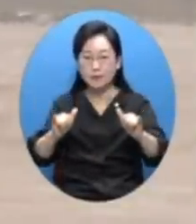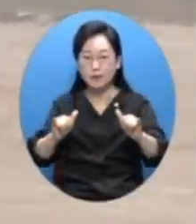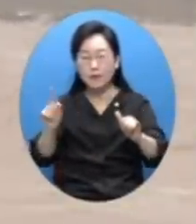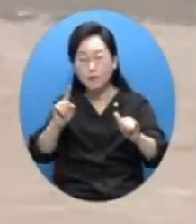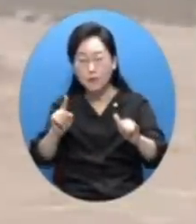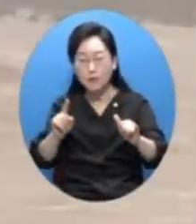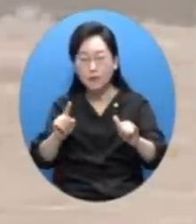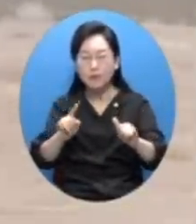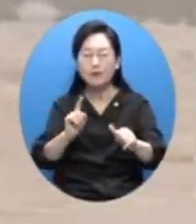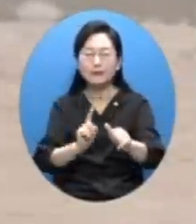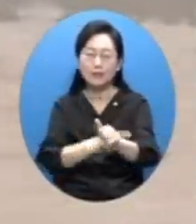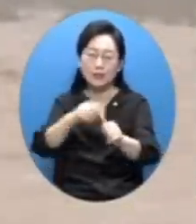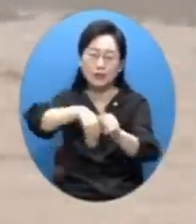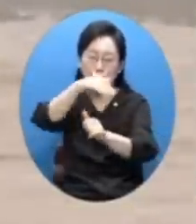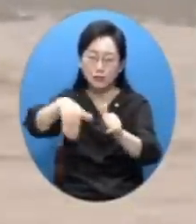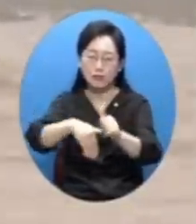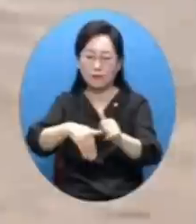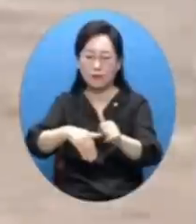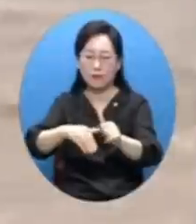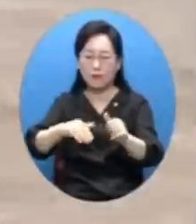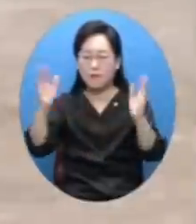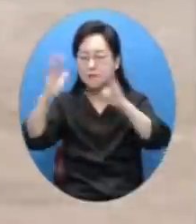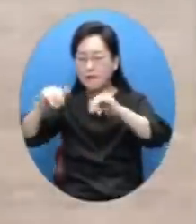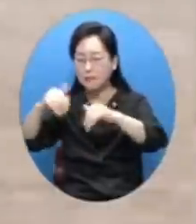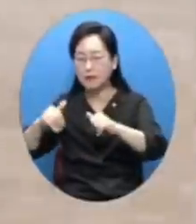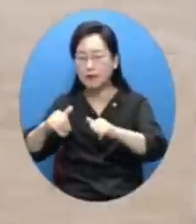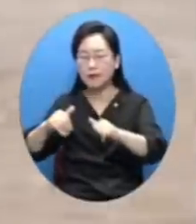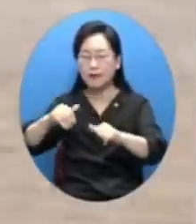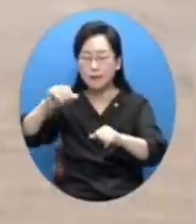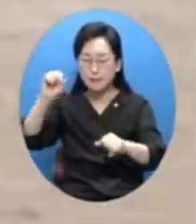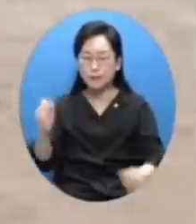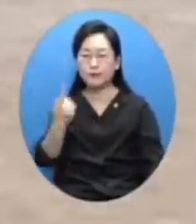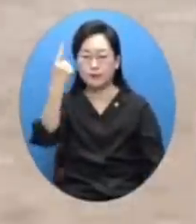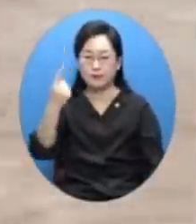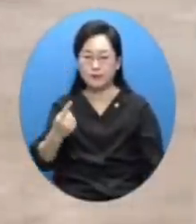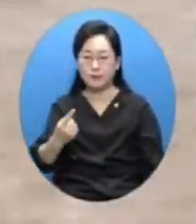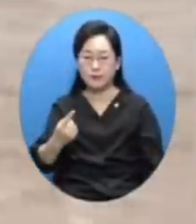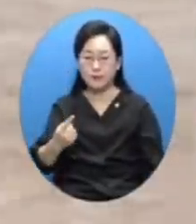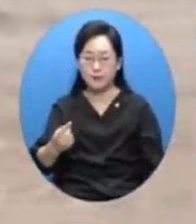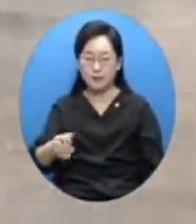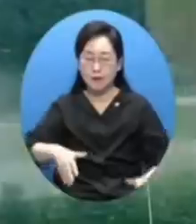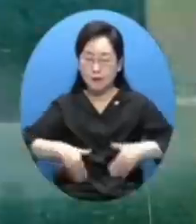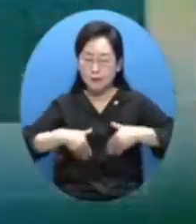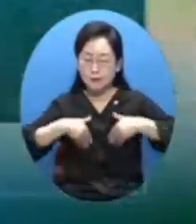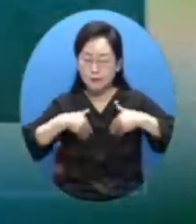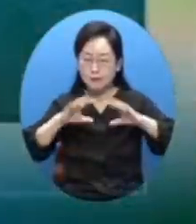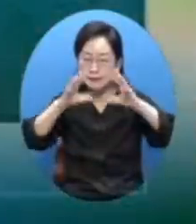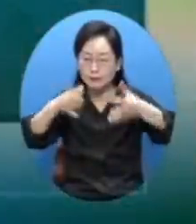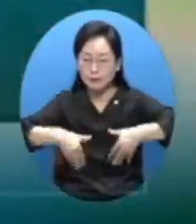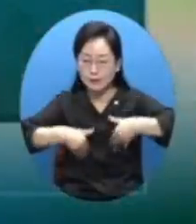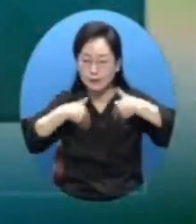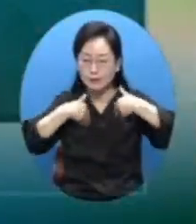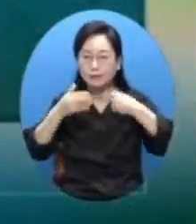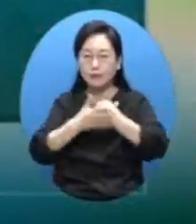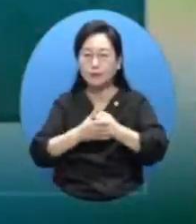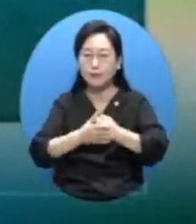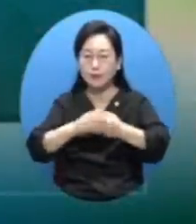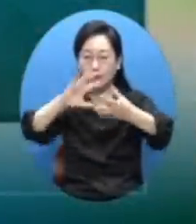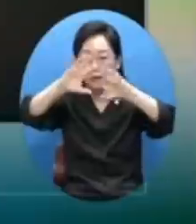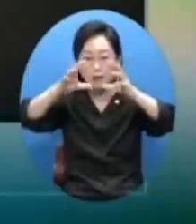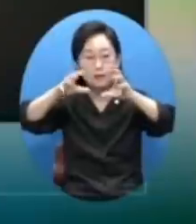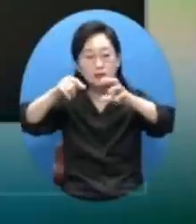파괴로 다가온 지구온난화로 말미암아서 극지방의 얼음이 녹아 해소변이 상승하고 적에 따라